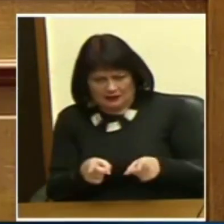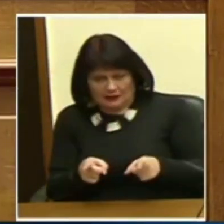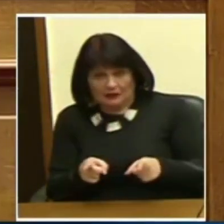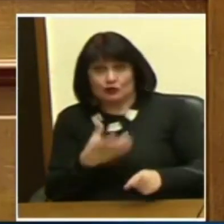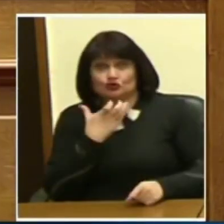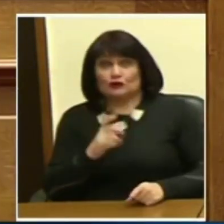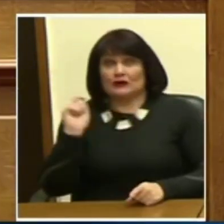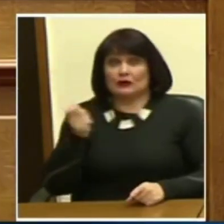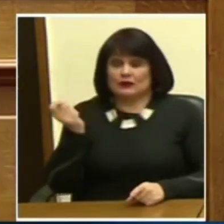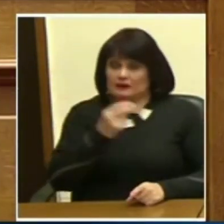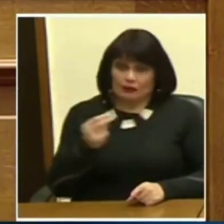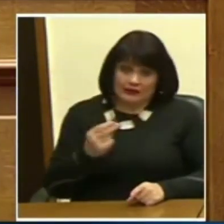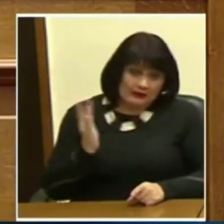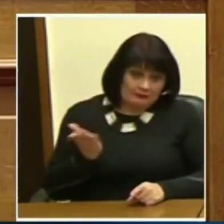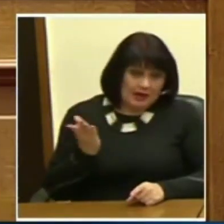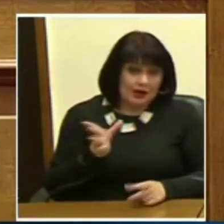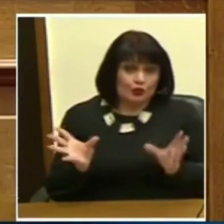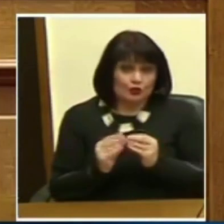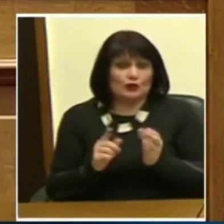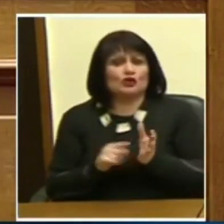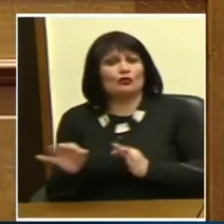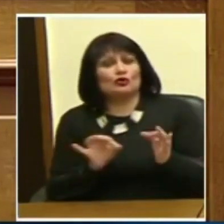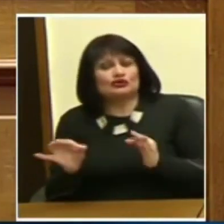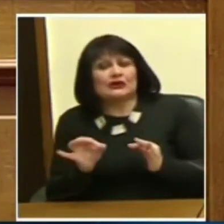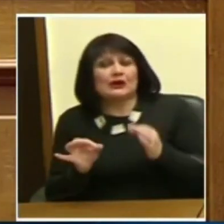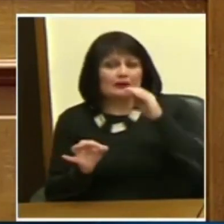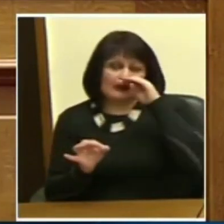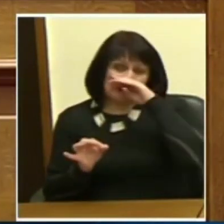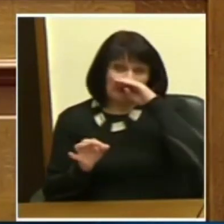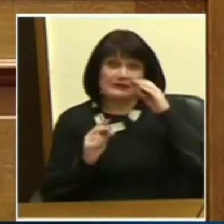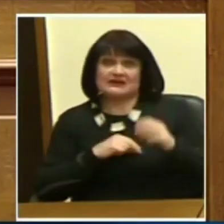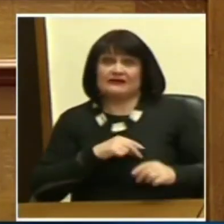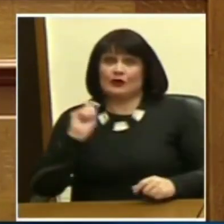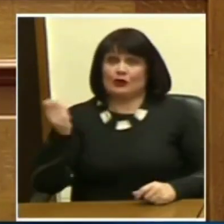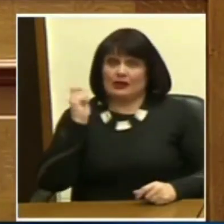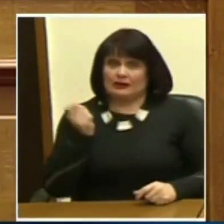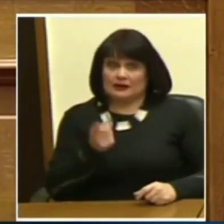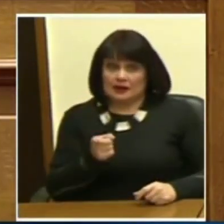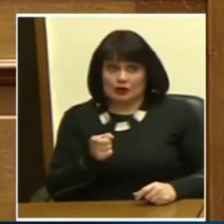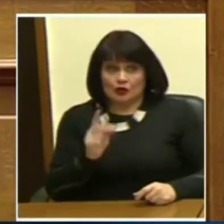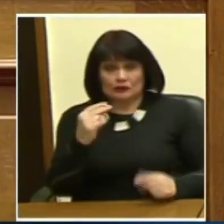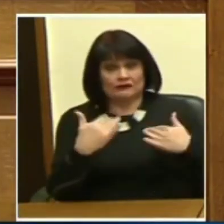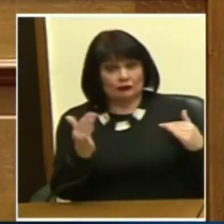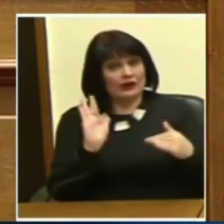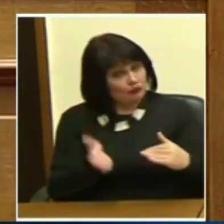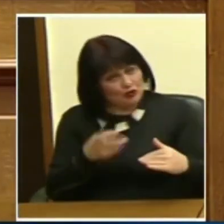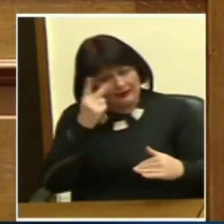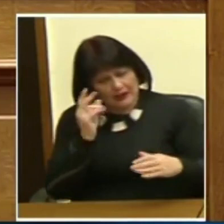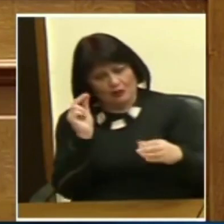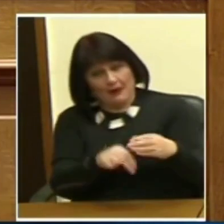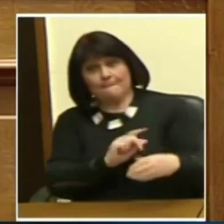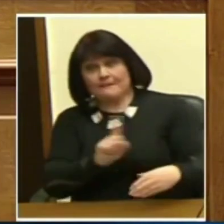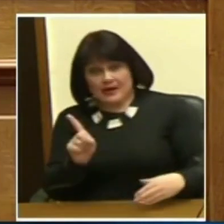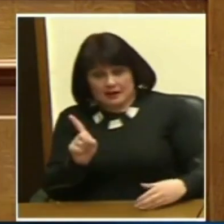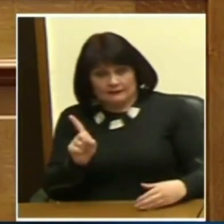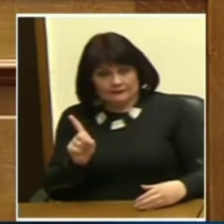ζήτημα ή κάποιο νομοσχέδιο έτσι, εθνικού συμφέροντος, η Βουλή μπορεί να το καταψηφίσει. Άρα είμαστε